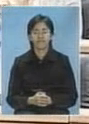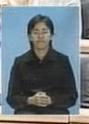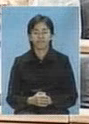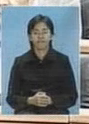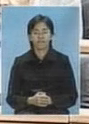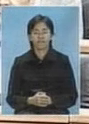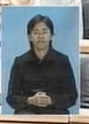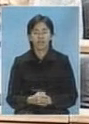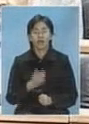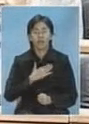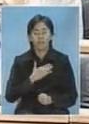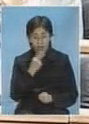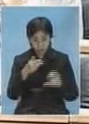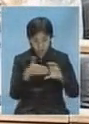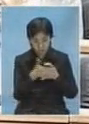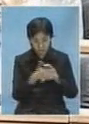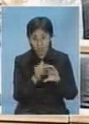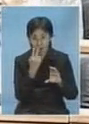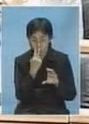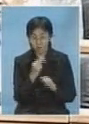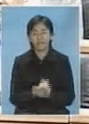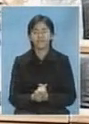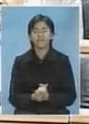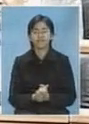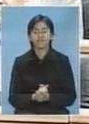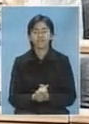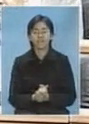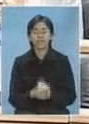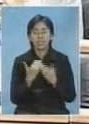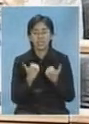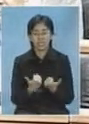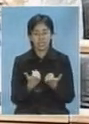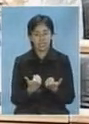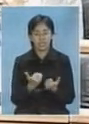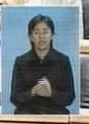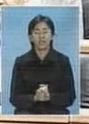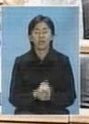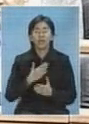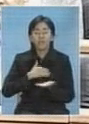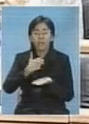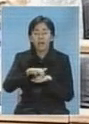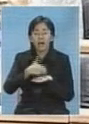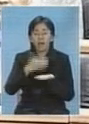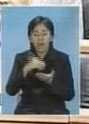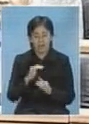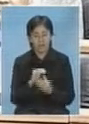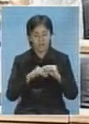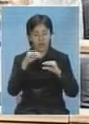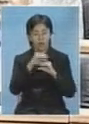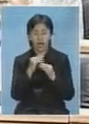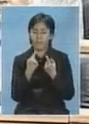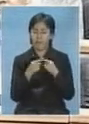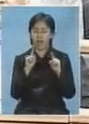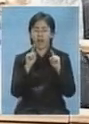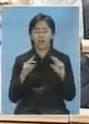แล้วเดี๋ยวผมจะให้เตรียมสไลด์ต่อไปครับท่านประธานครับในขณะนี้เนี่ย ที่ผมได้เรียนแล้วว่ามันมีโครงการแปลกประหลาดครับ